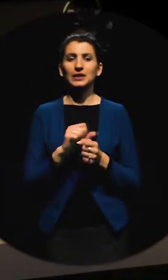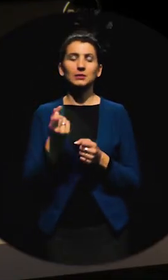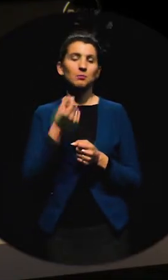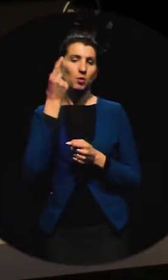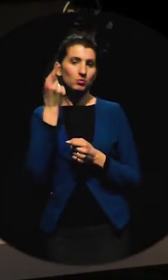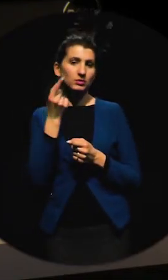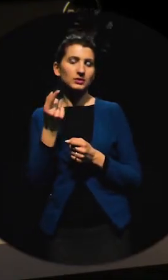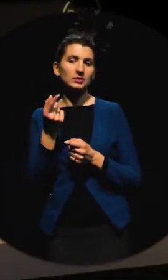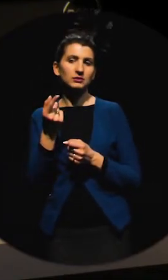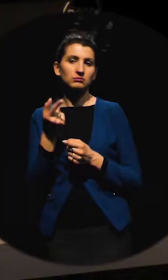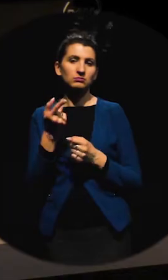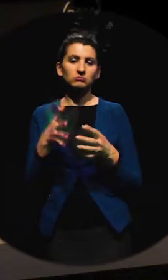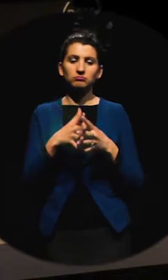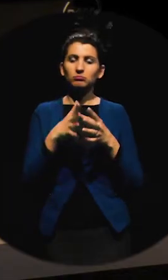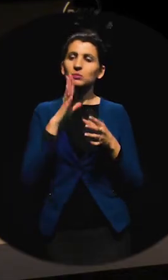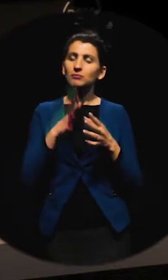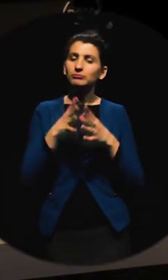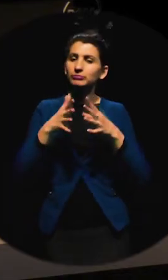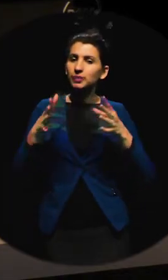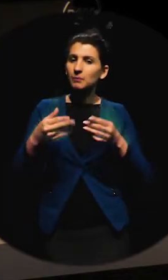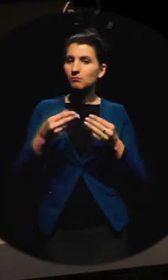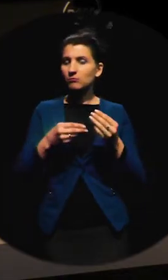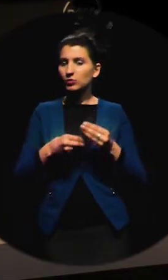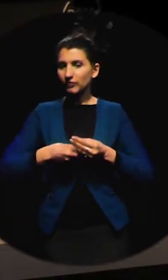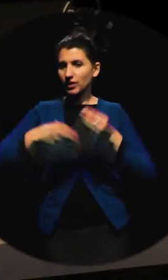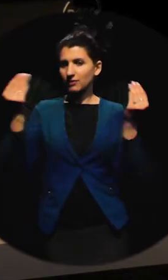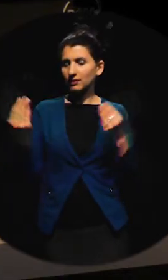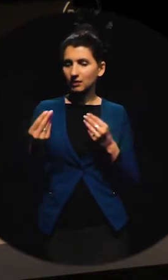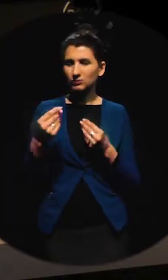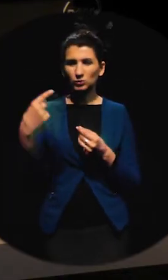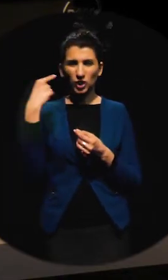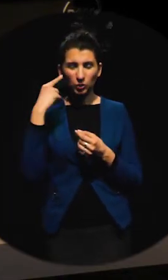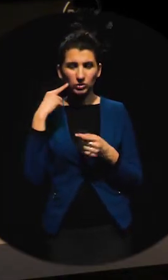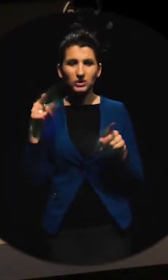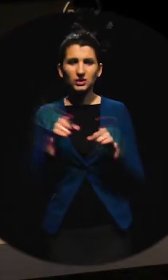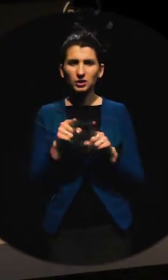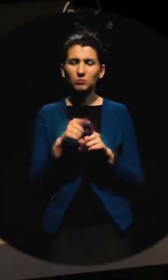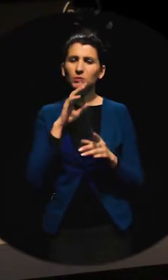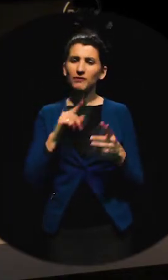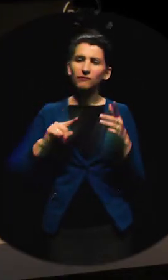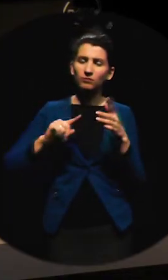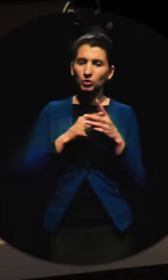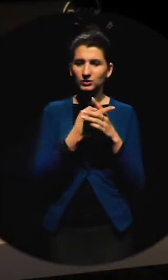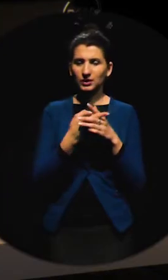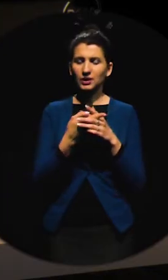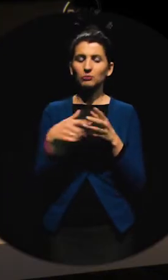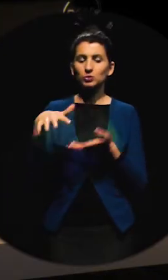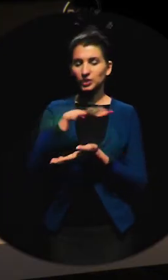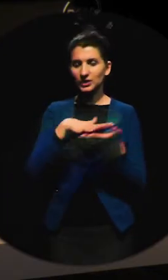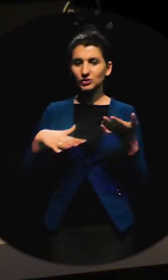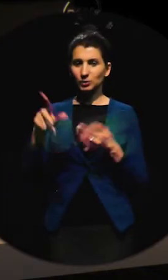idea poszerzania tej przestrzeni słyszalności, ale też interwencji w przestrzeń publiczną, że